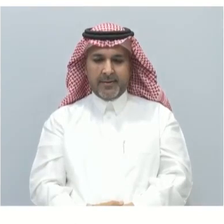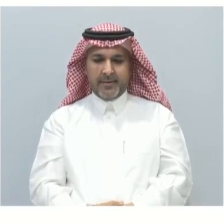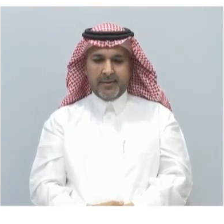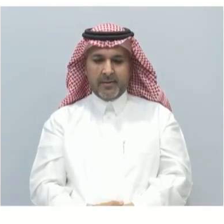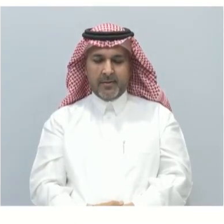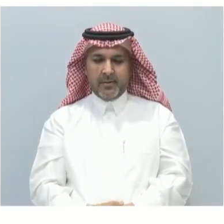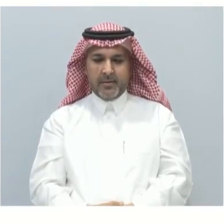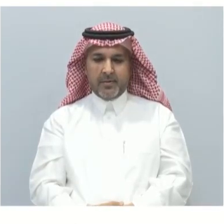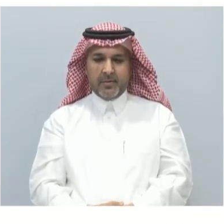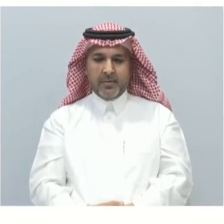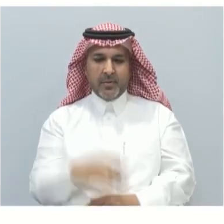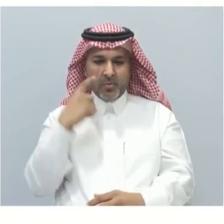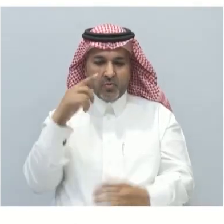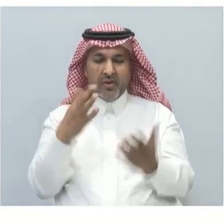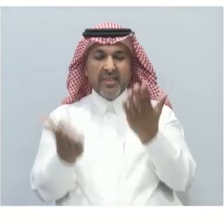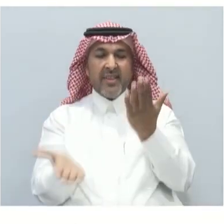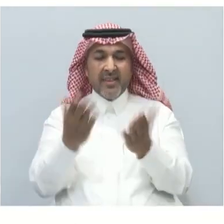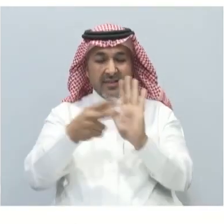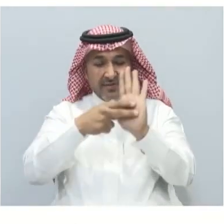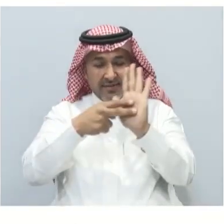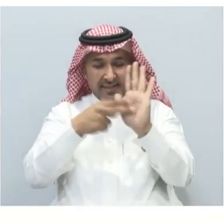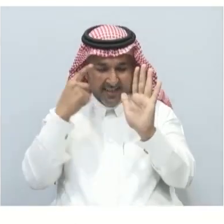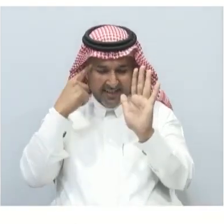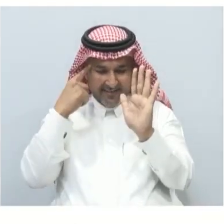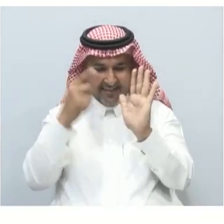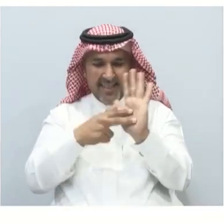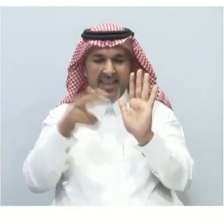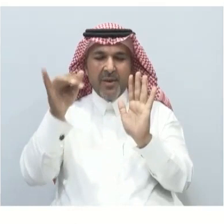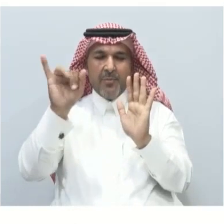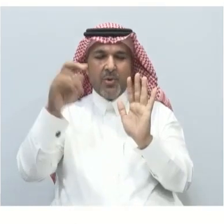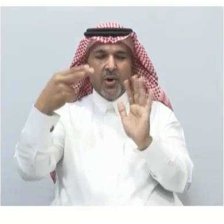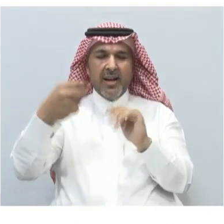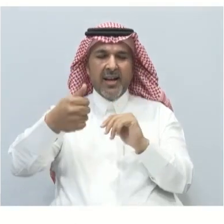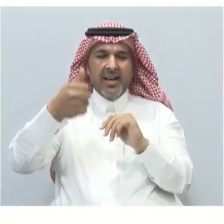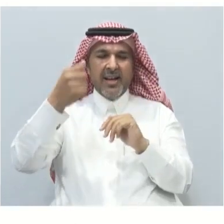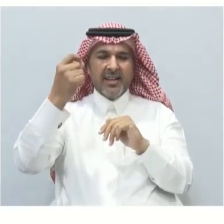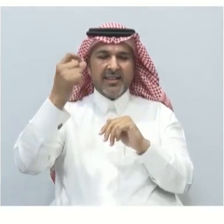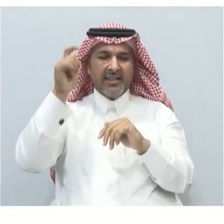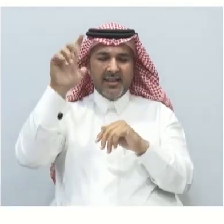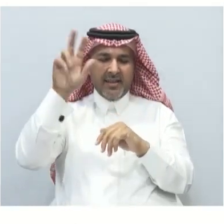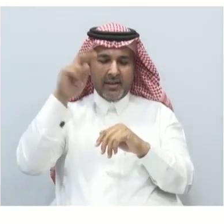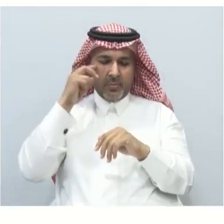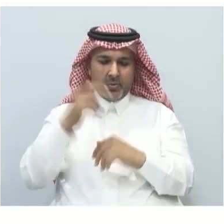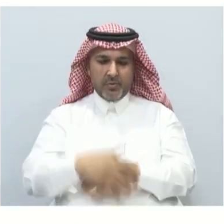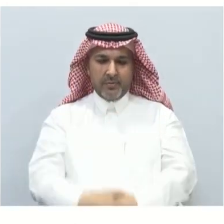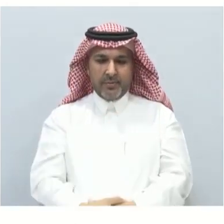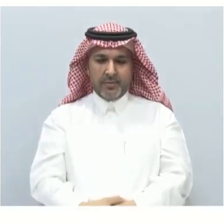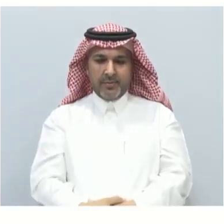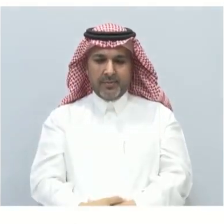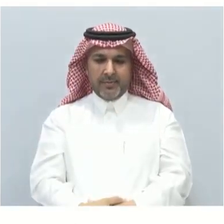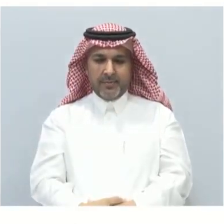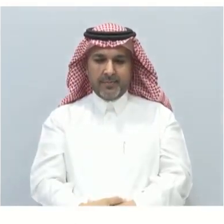التحصيلي هذه معادله وليست متباينه قاللك 16 في 2 على 3 اس 2 اكس يساوي 1